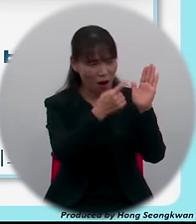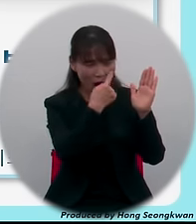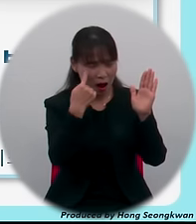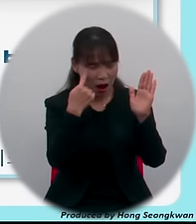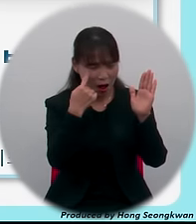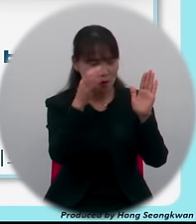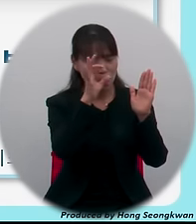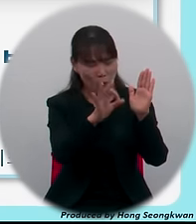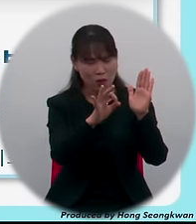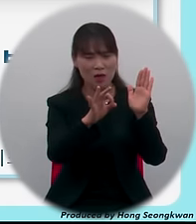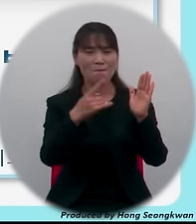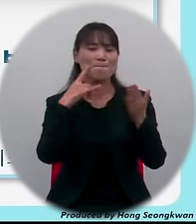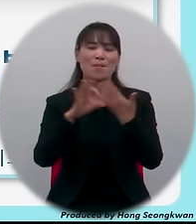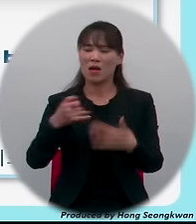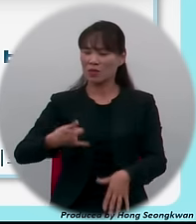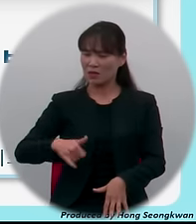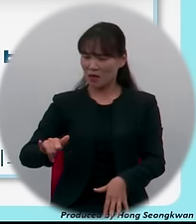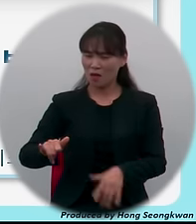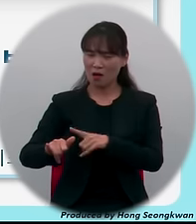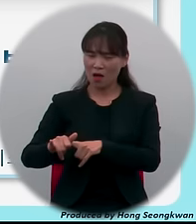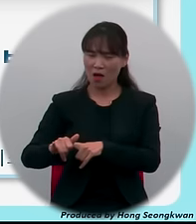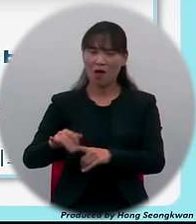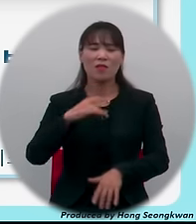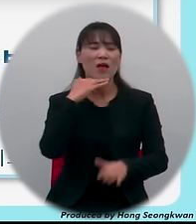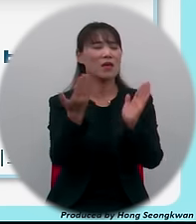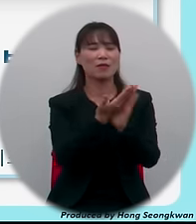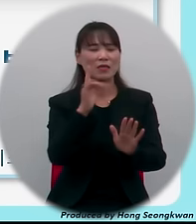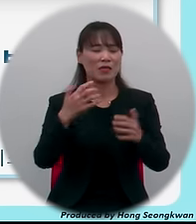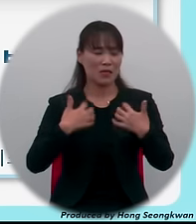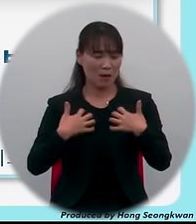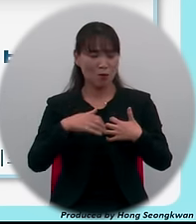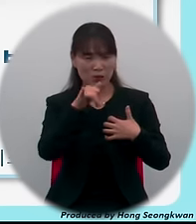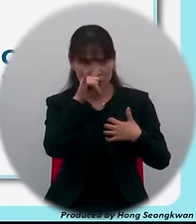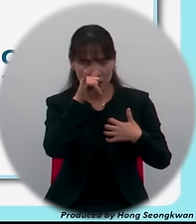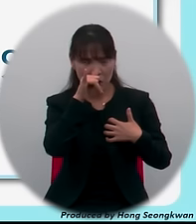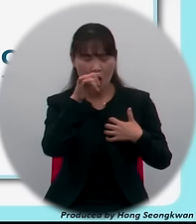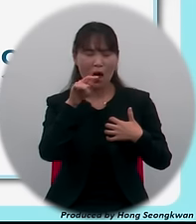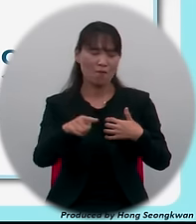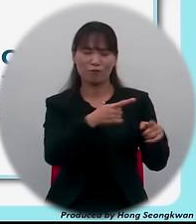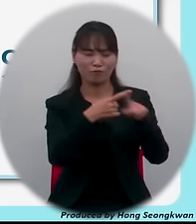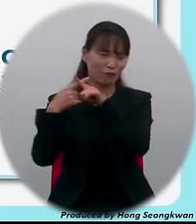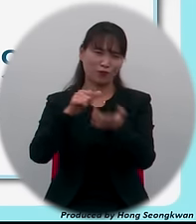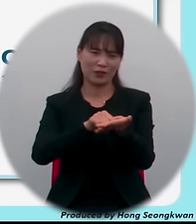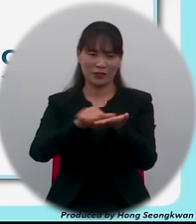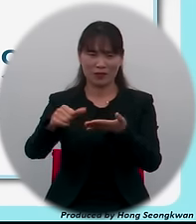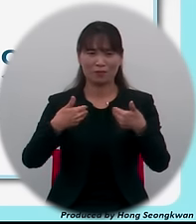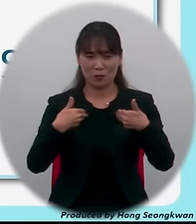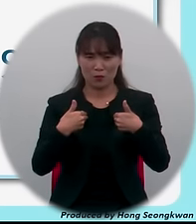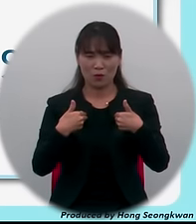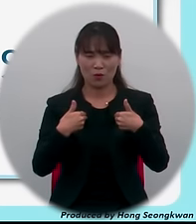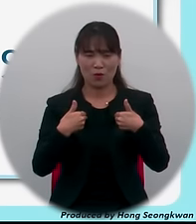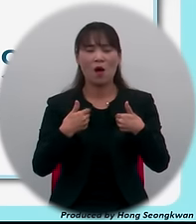그러면 등급 확인했더니 하면은 안 되는 게임을 하고 있어요 어떻게 해야 될까요 이럴 때는요 타협